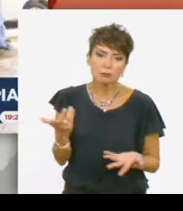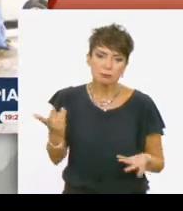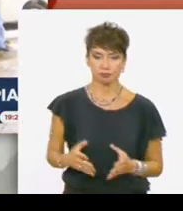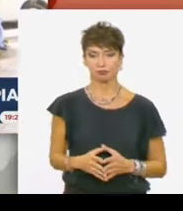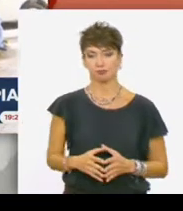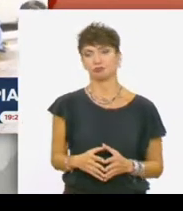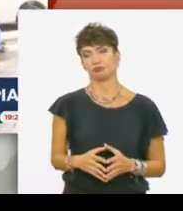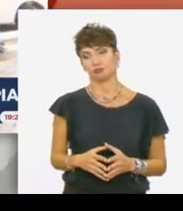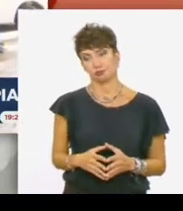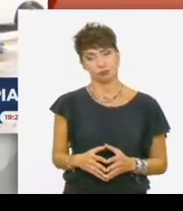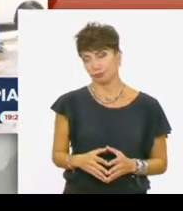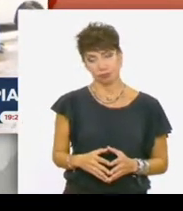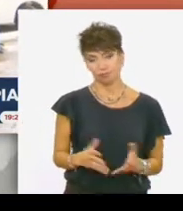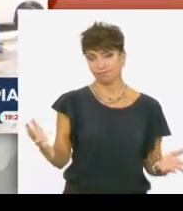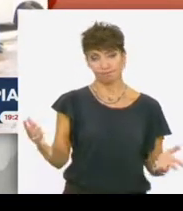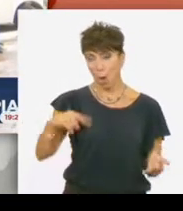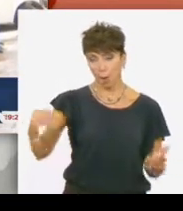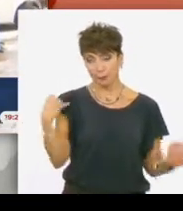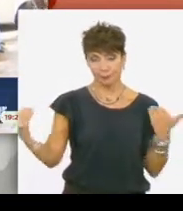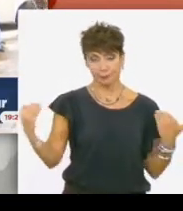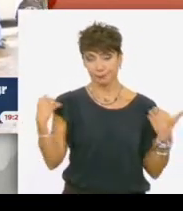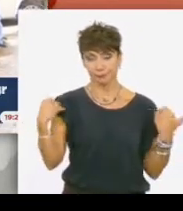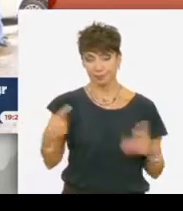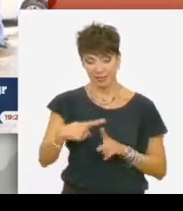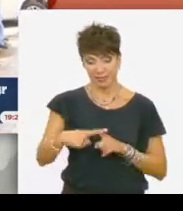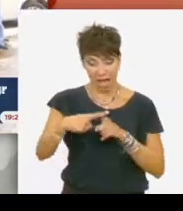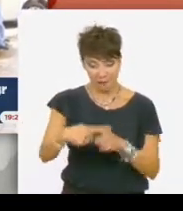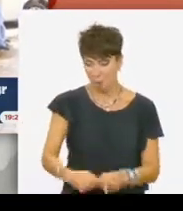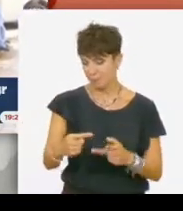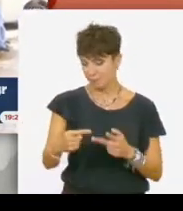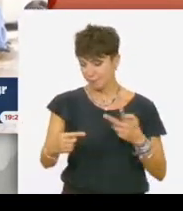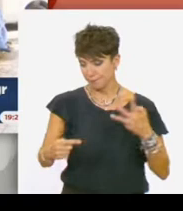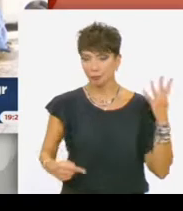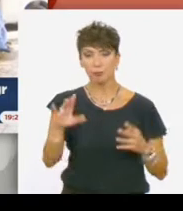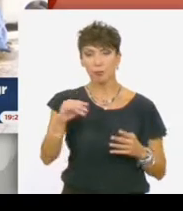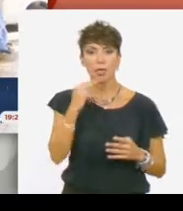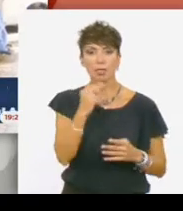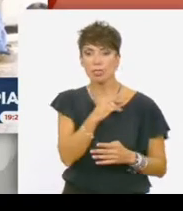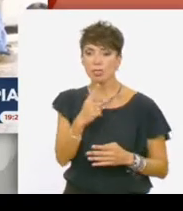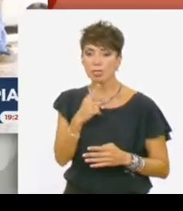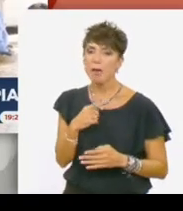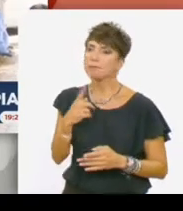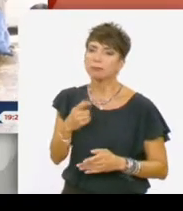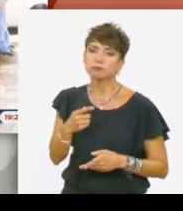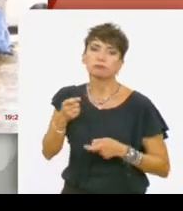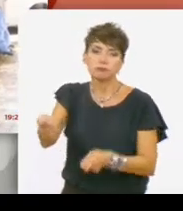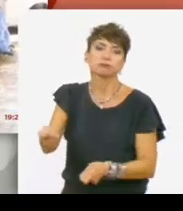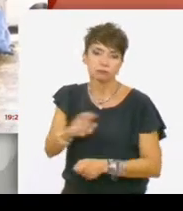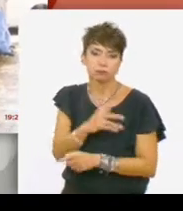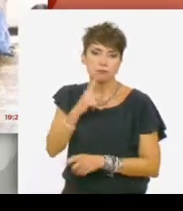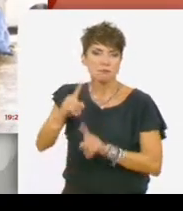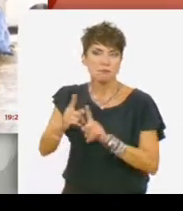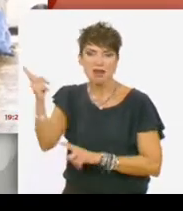Η κάλυψη των λογαριασμών είναι ένας μεγάλος βραχνάς για τους καταναλωτές. Δεν είναι λίγα τα νοικοκυριά τα οποία καταφεύγουν ακόμα και στο